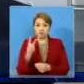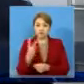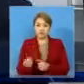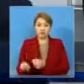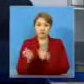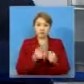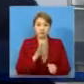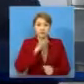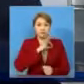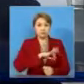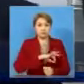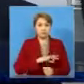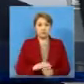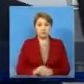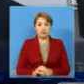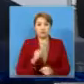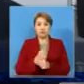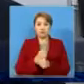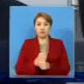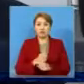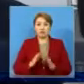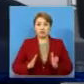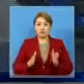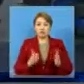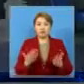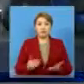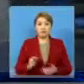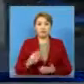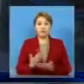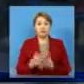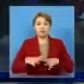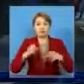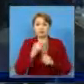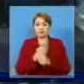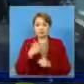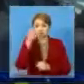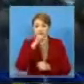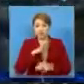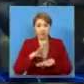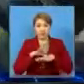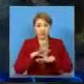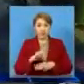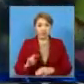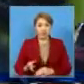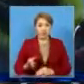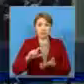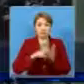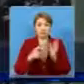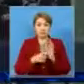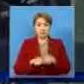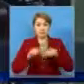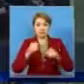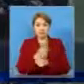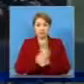мы будем использовать для обработки реагентом полосы, жидким реагентом. Большой объем работ в текущем году был проведен в аэрозалах. Так, открыта